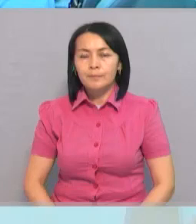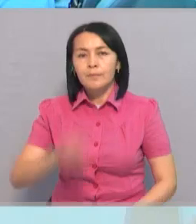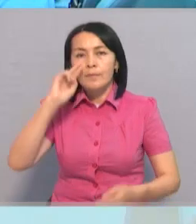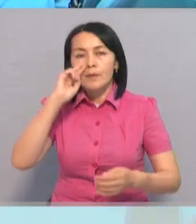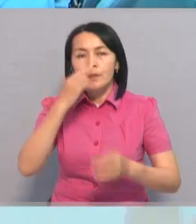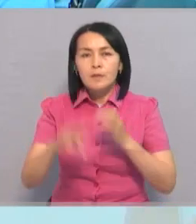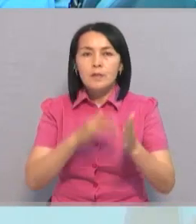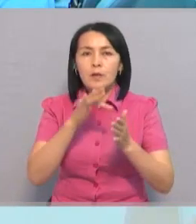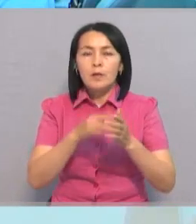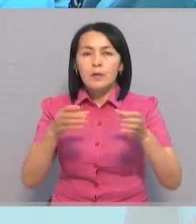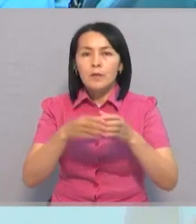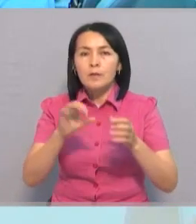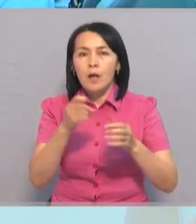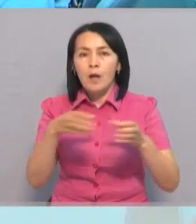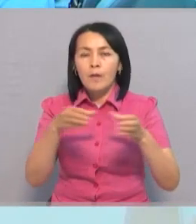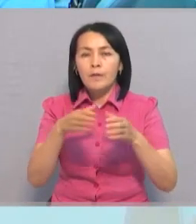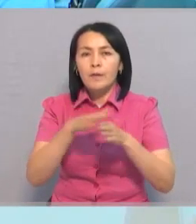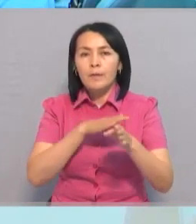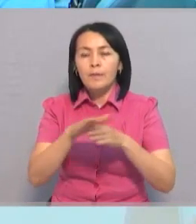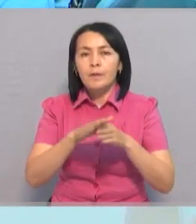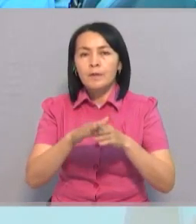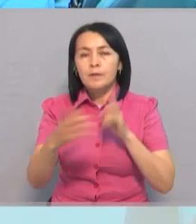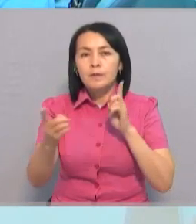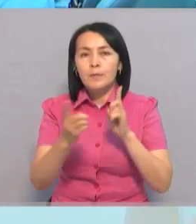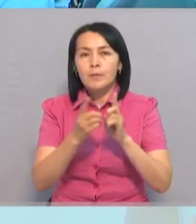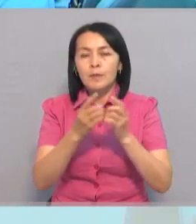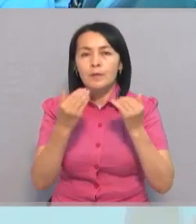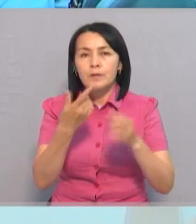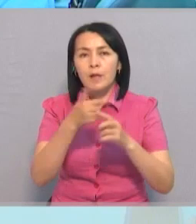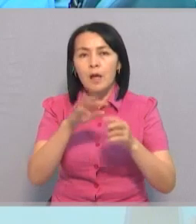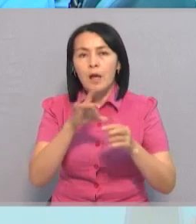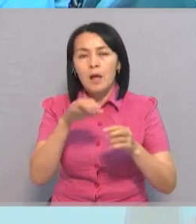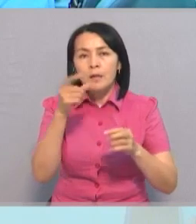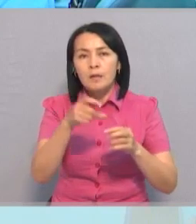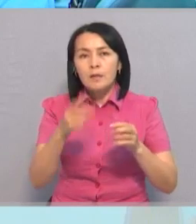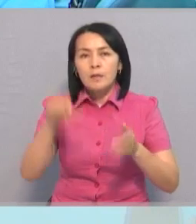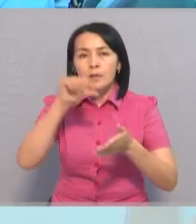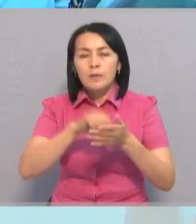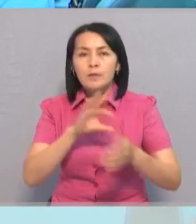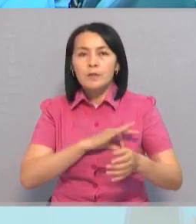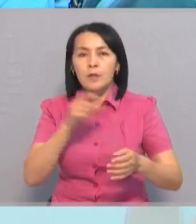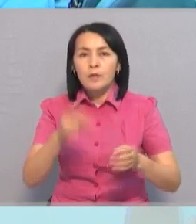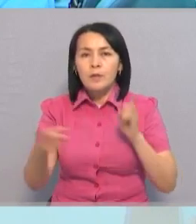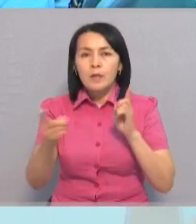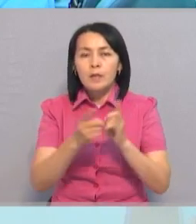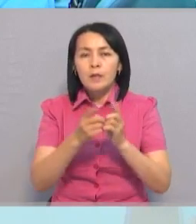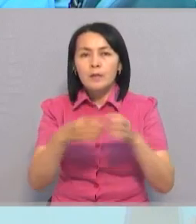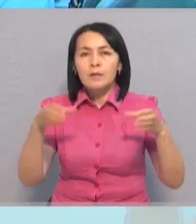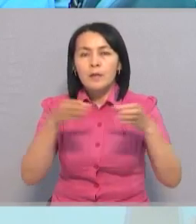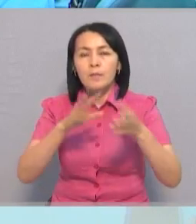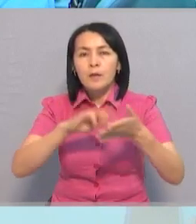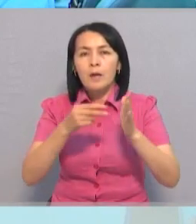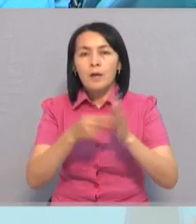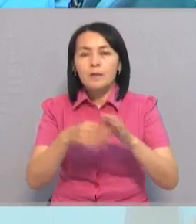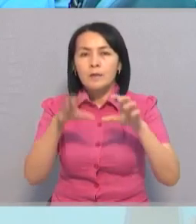В Шымкентском городском филиале партии «Аманат» прошла общественная приемная. На этот раз жители принимали юристы. В рамках партийного